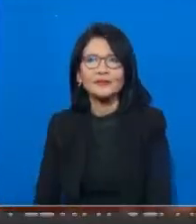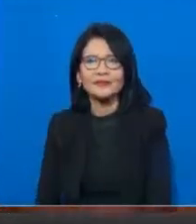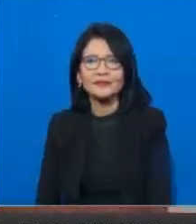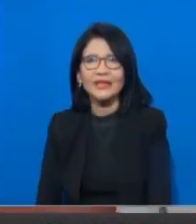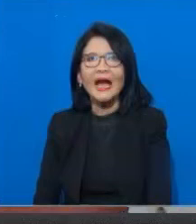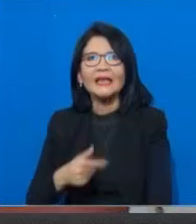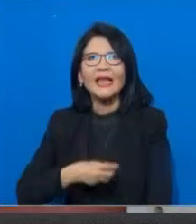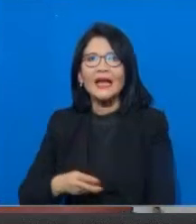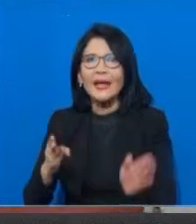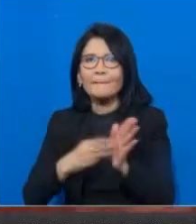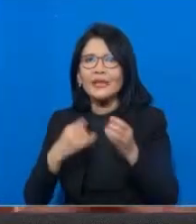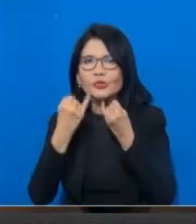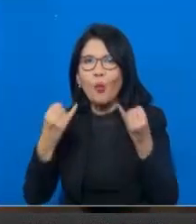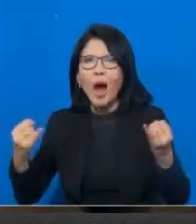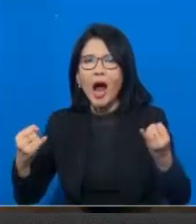utama misoa.